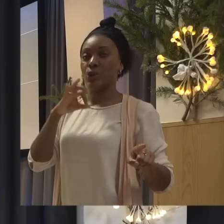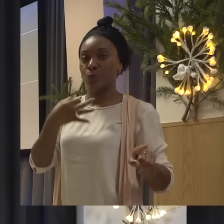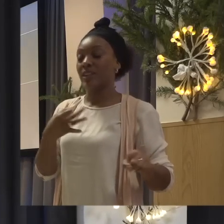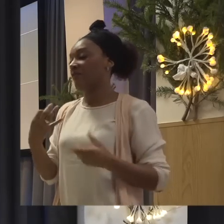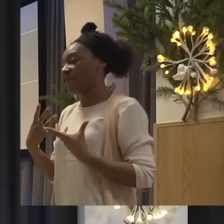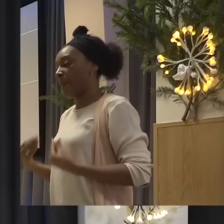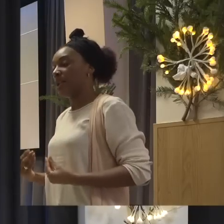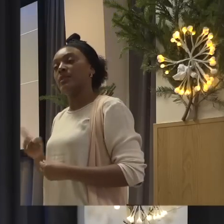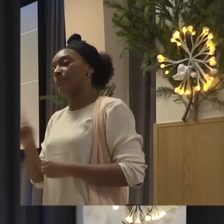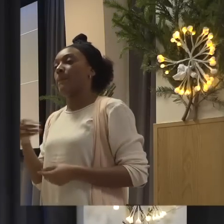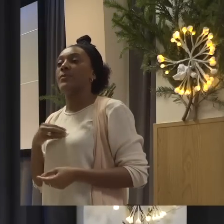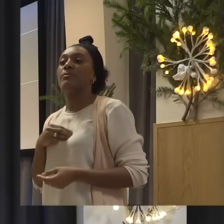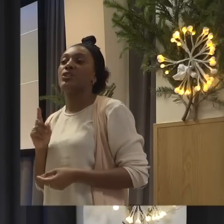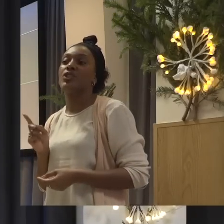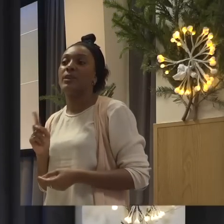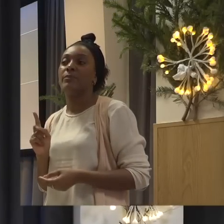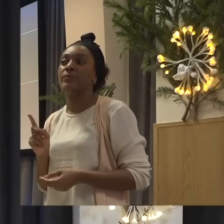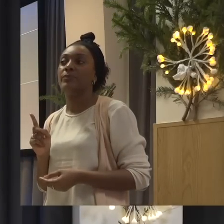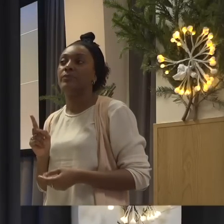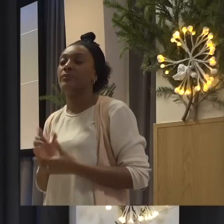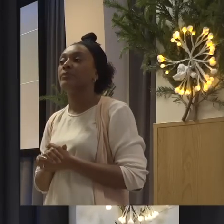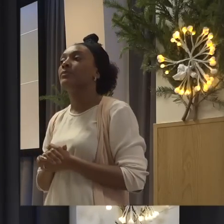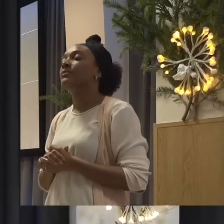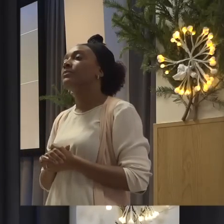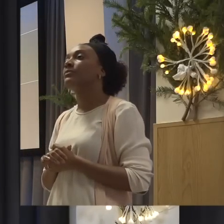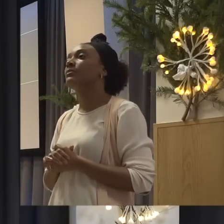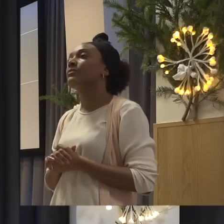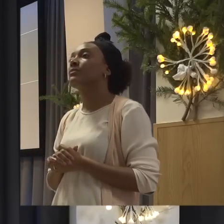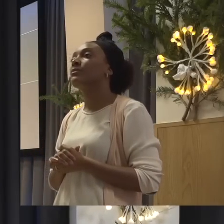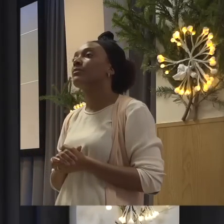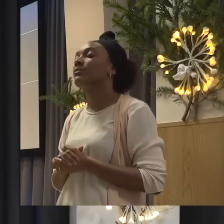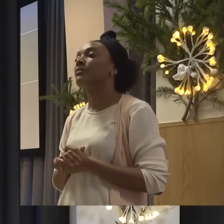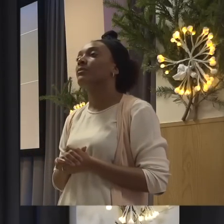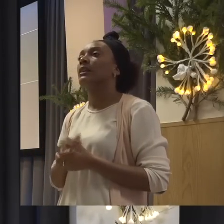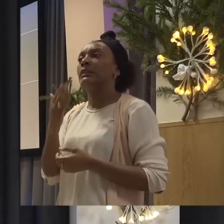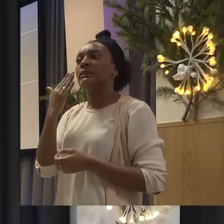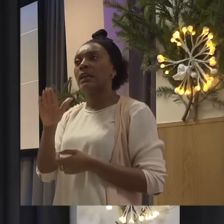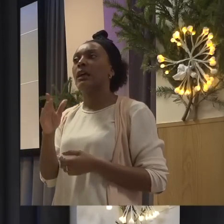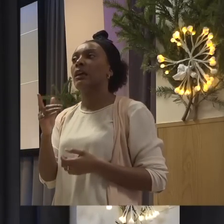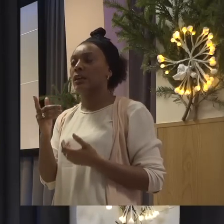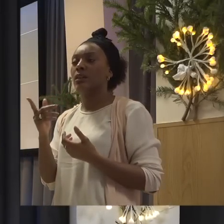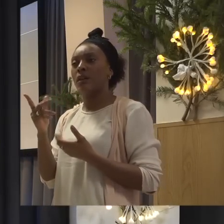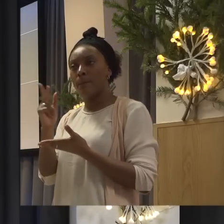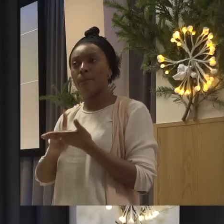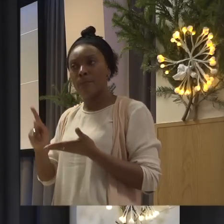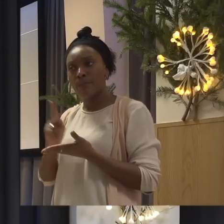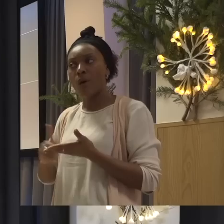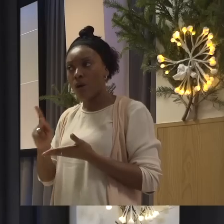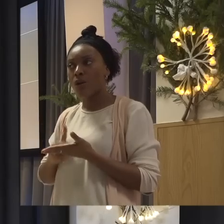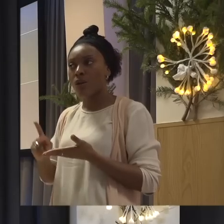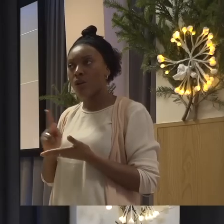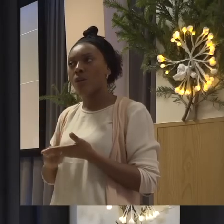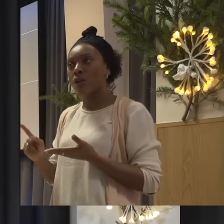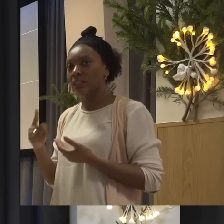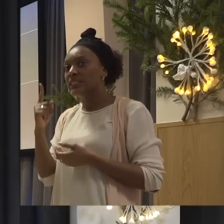rappeler que Paul, la force marche toujours avec la faiblesse. Vous savez que l'apôtre avait du mal à intégrer